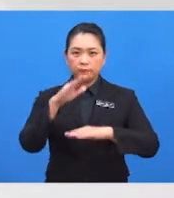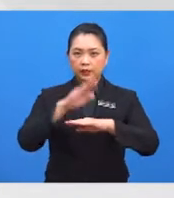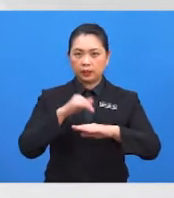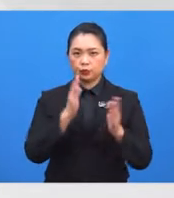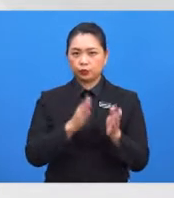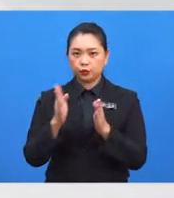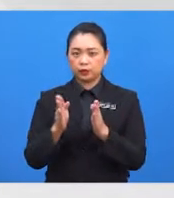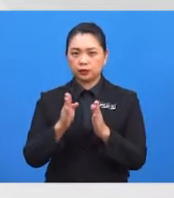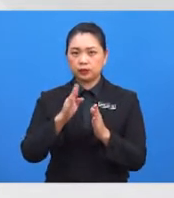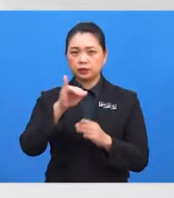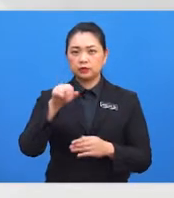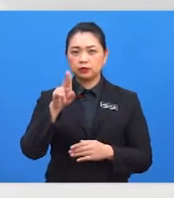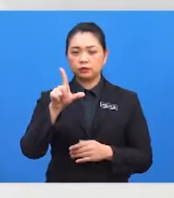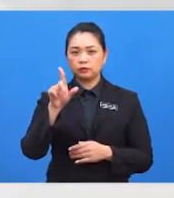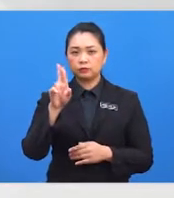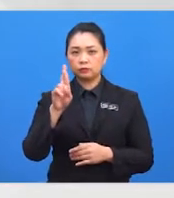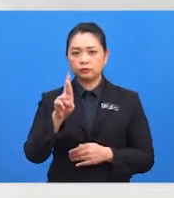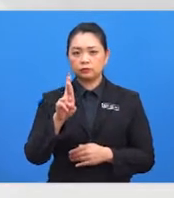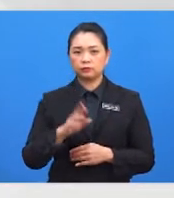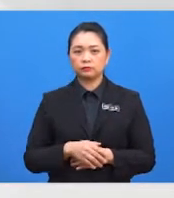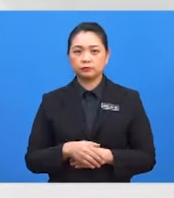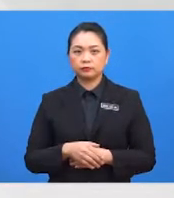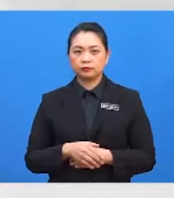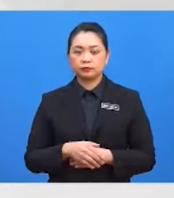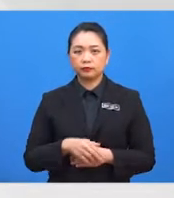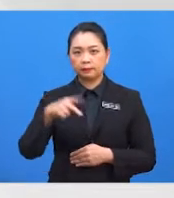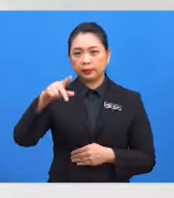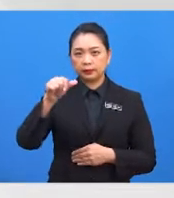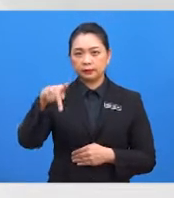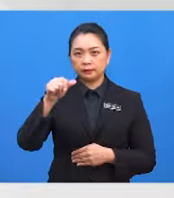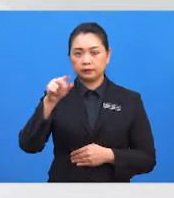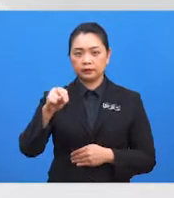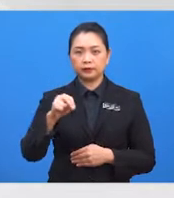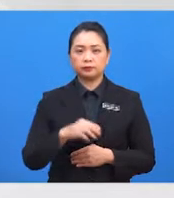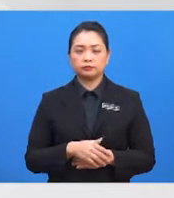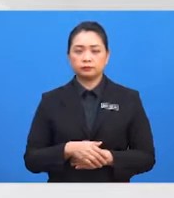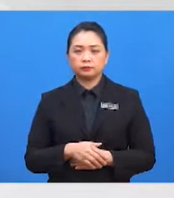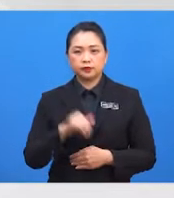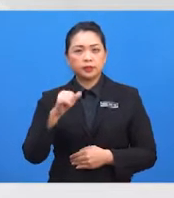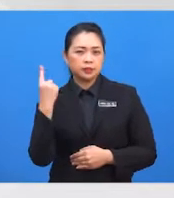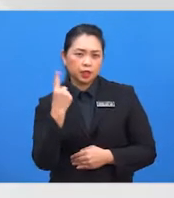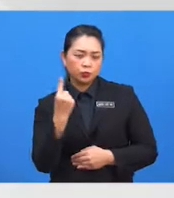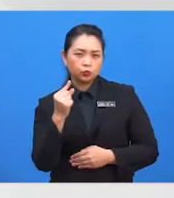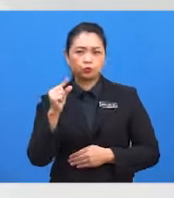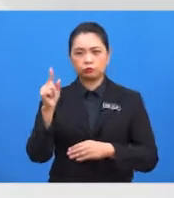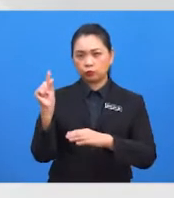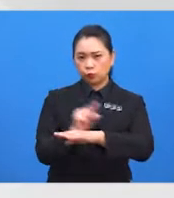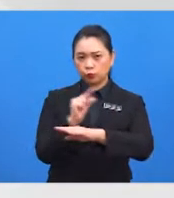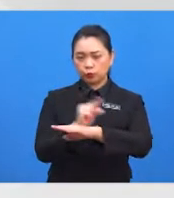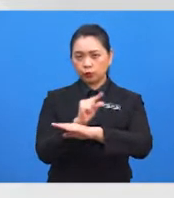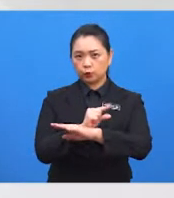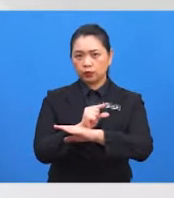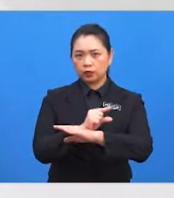susun atur jalur komik dan susur atur papan yang hangat kerana mereka sering